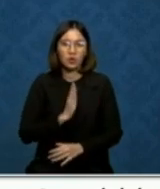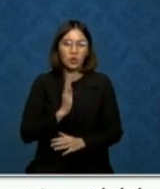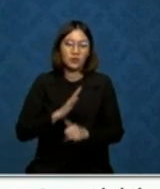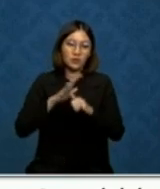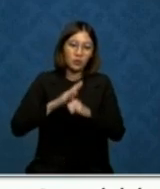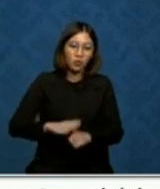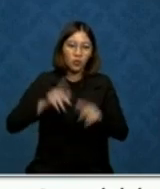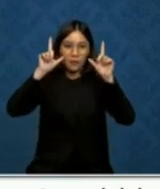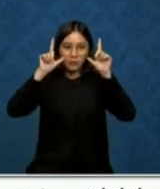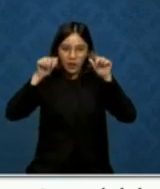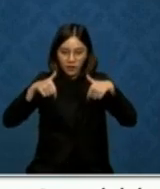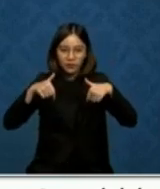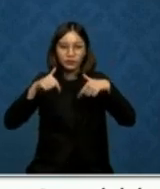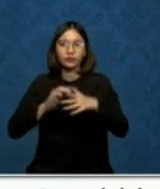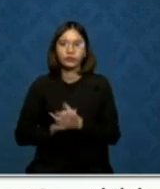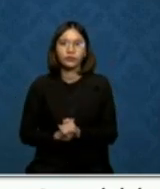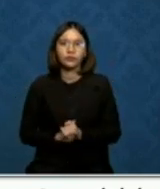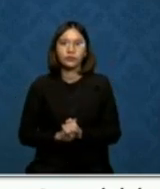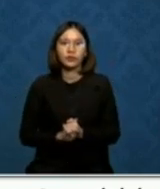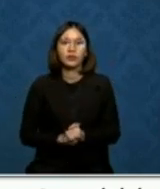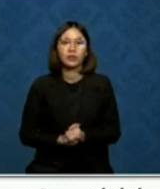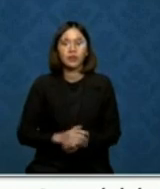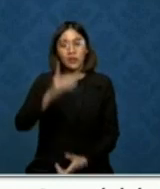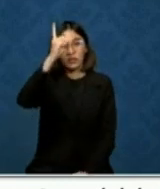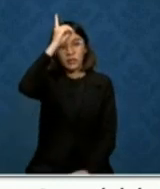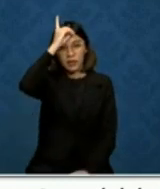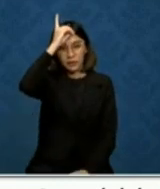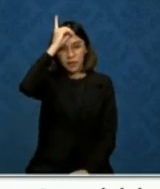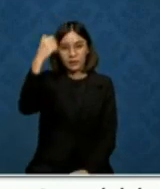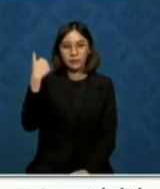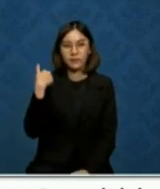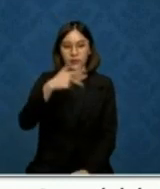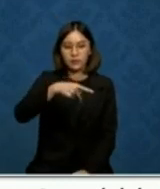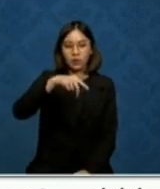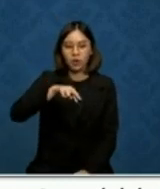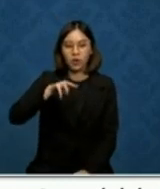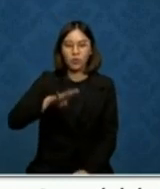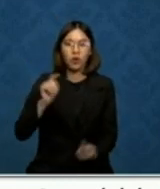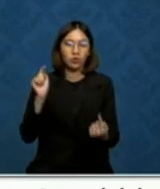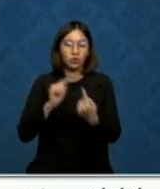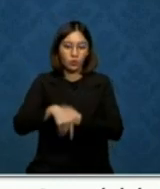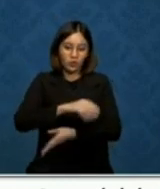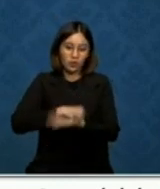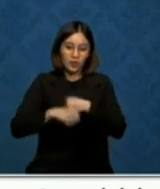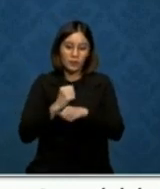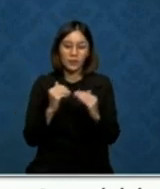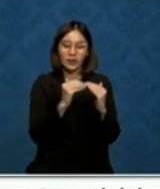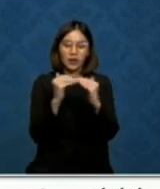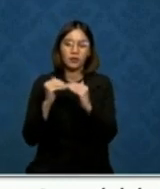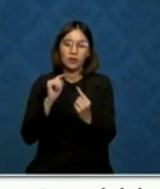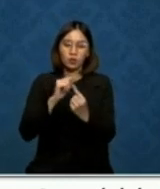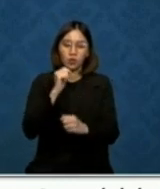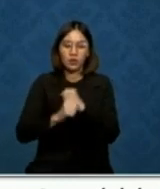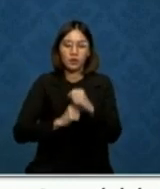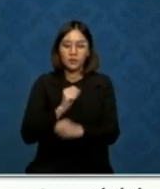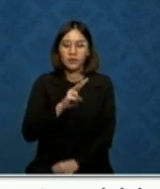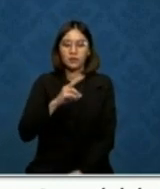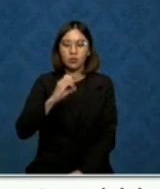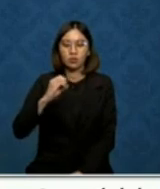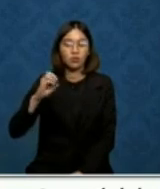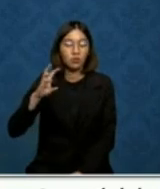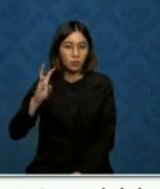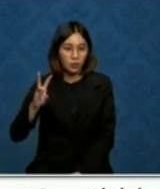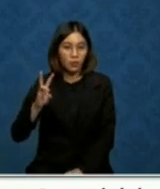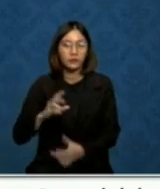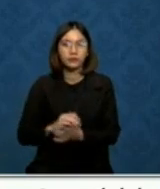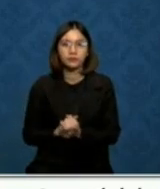ายน่ารังเกียจต่ออีกบุคคลในประเทศเยอรมนีนะคะก็มีพระราชบัญญัติว่าด้วยการปฏิบัติที่เท่าเทียมกันในปี2006นะคะหรือ